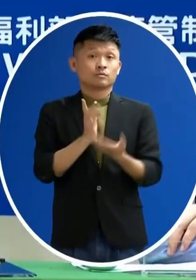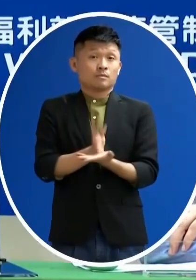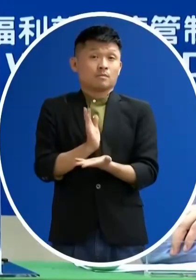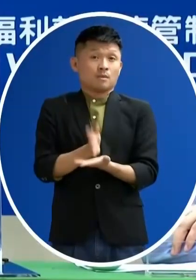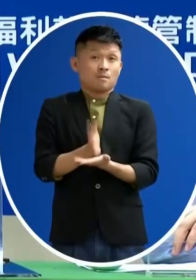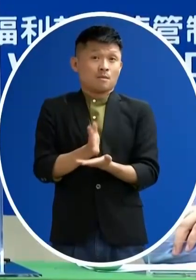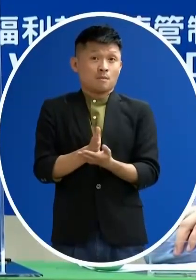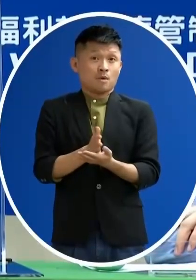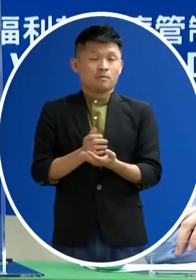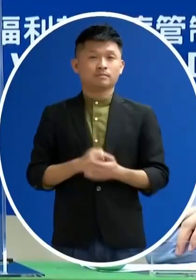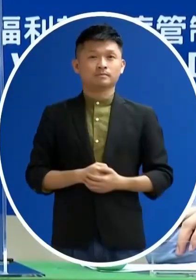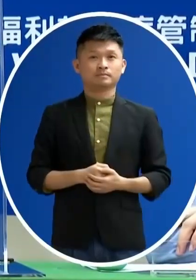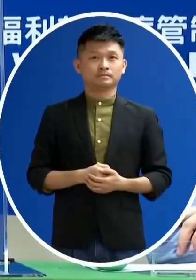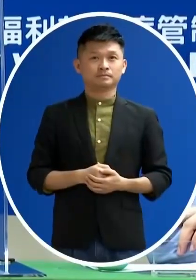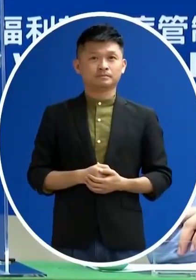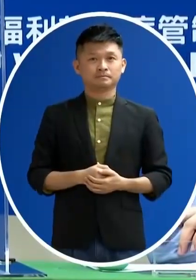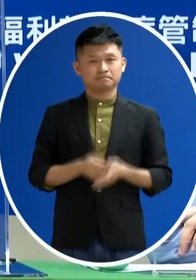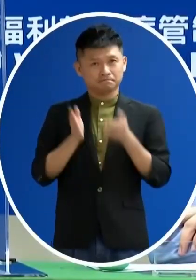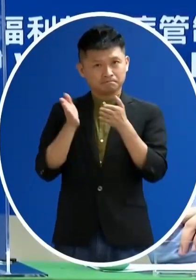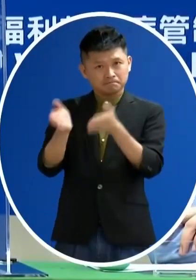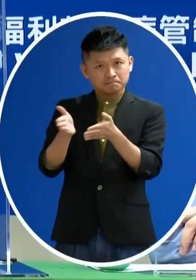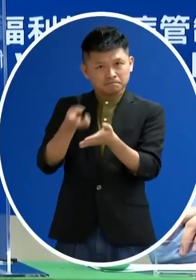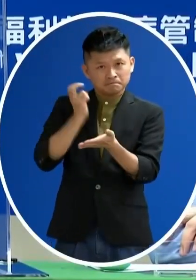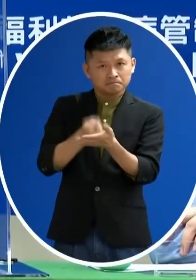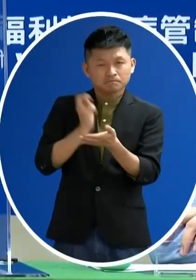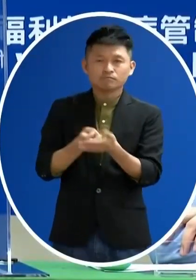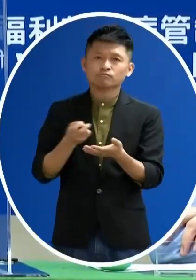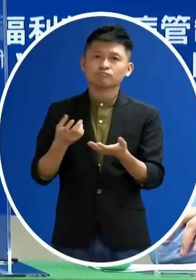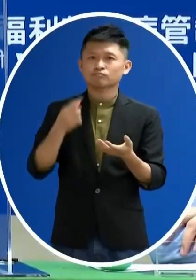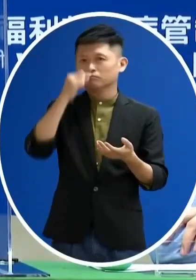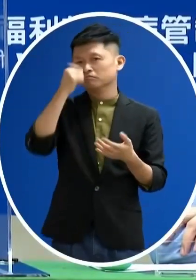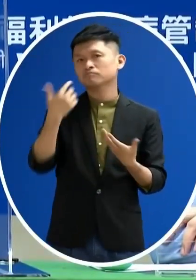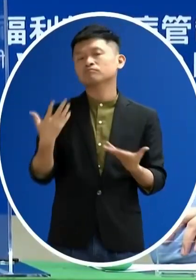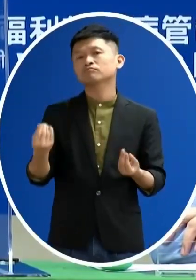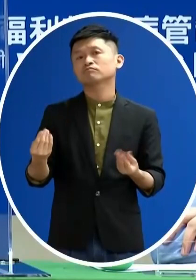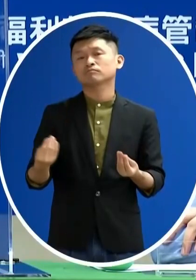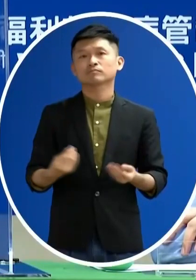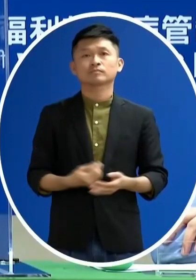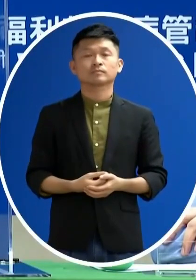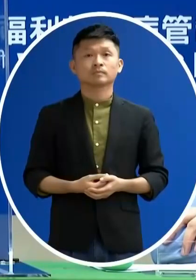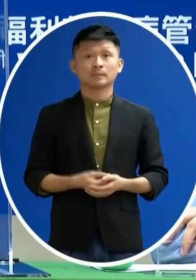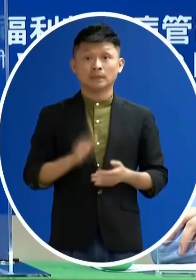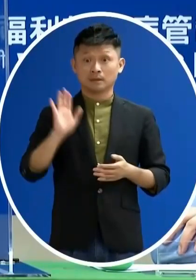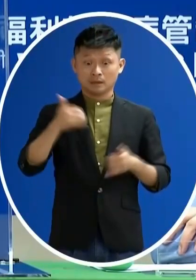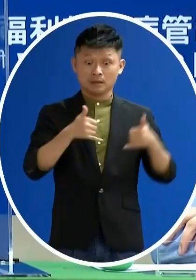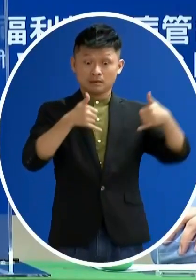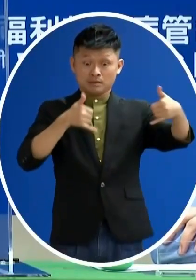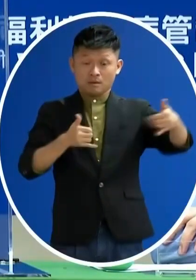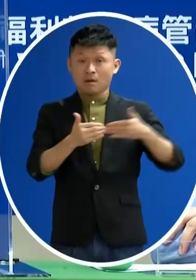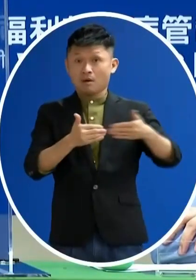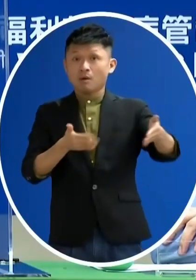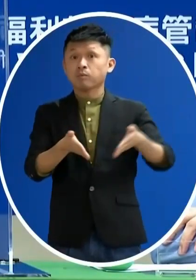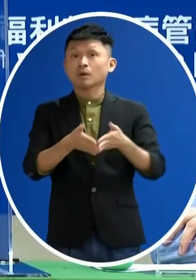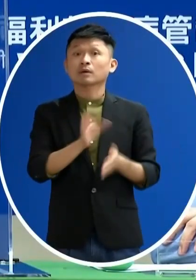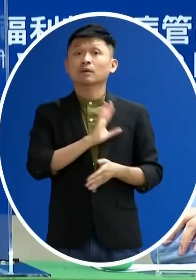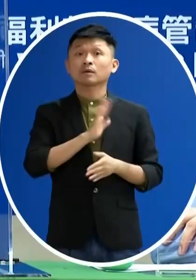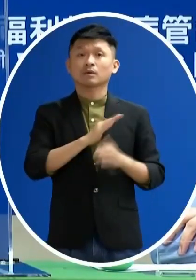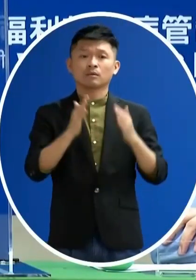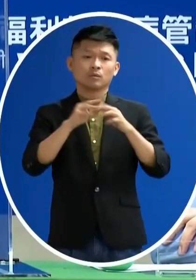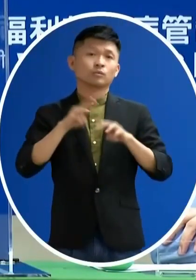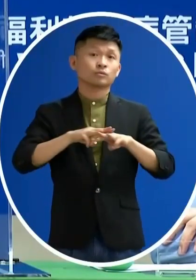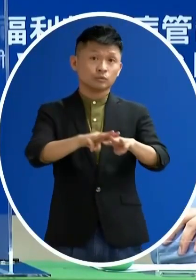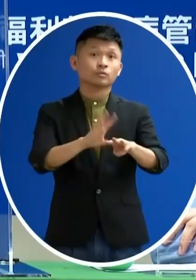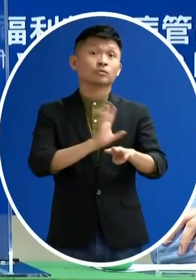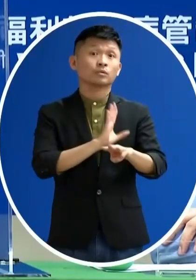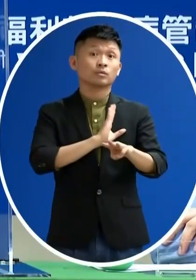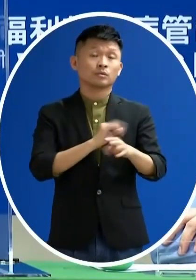就是说特别要求要，但是社交距离是要的了哈，因为那到底属于就是说出外，好，我们